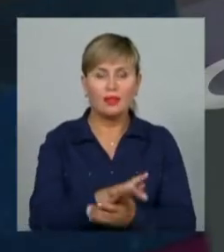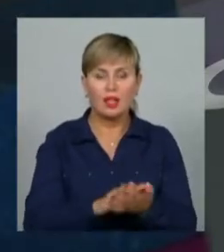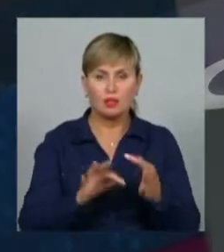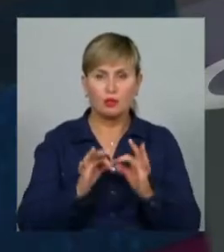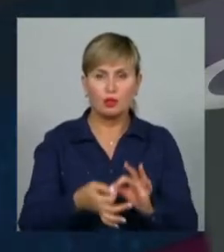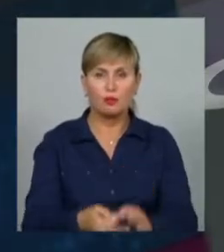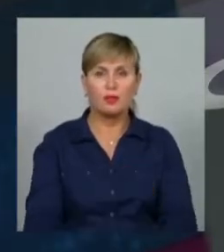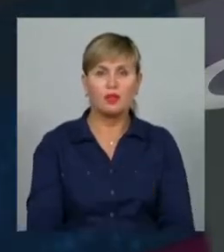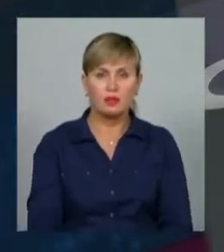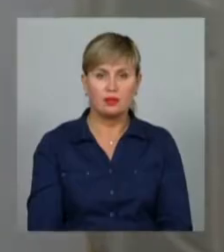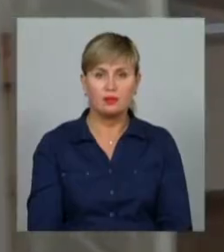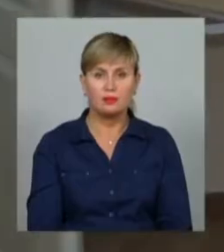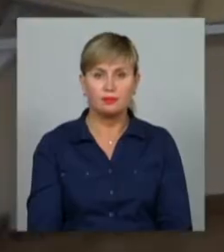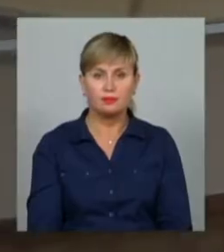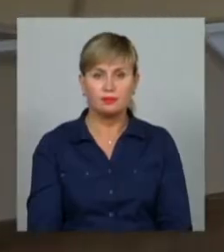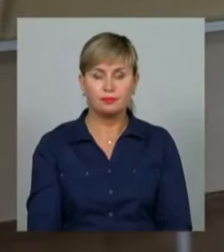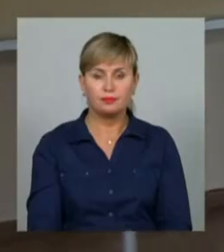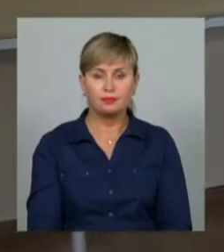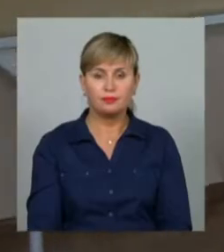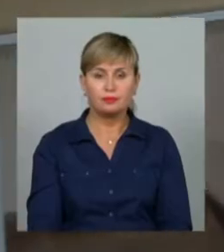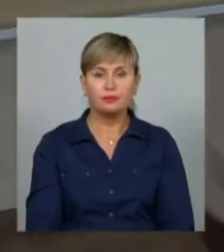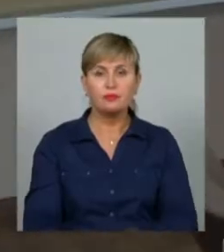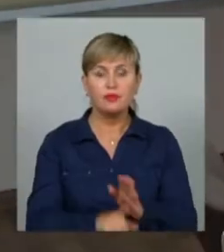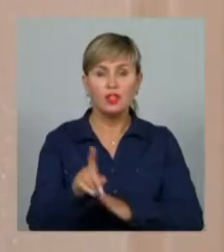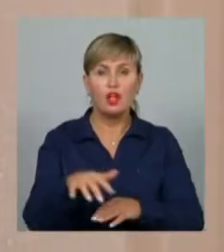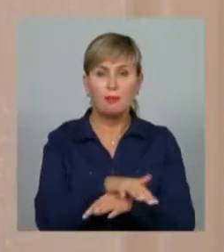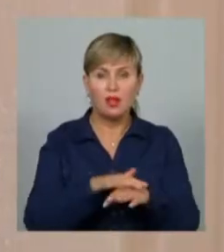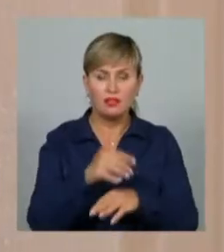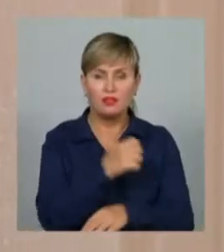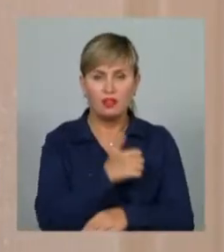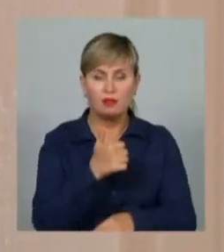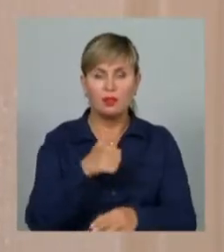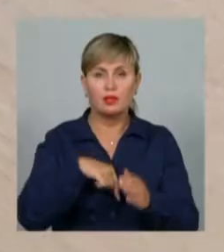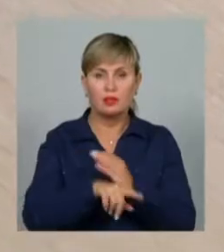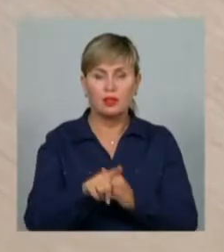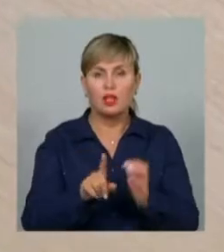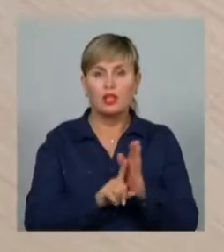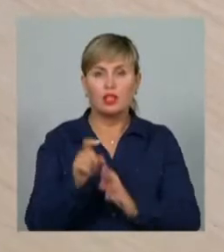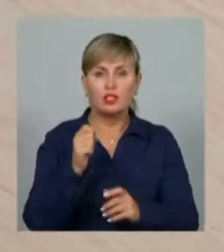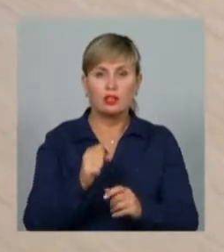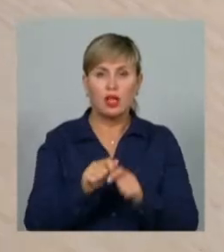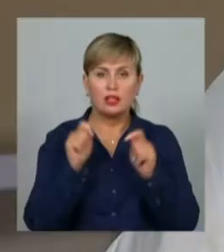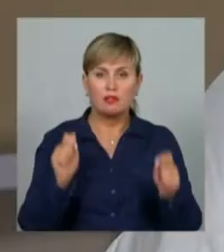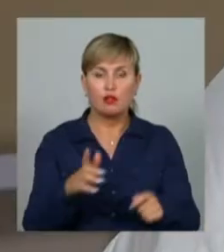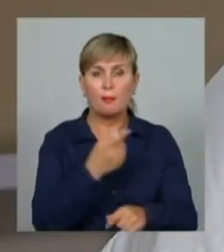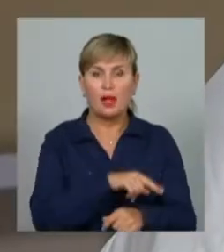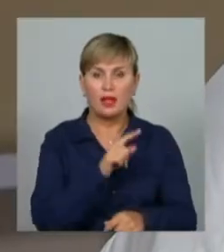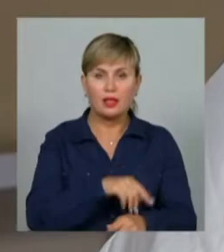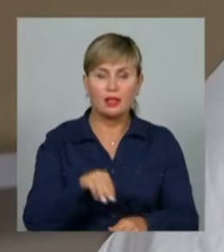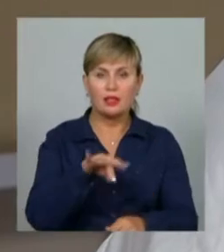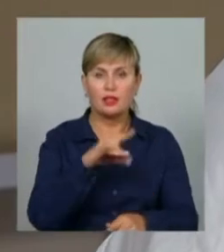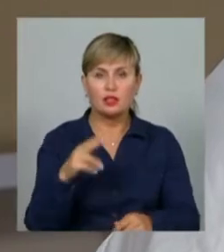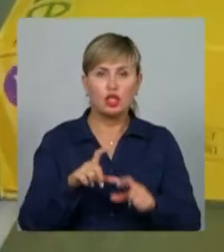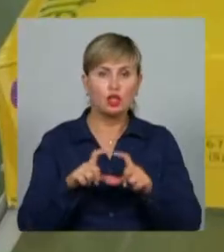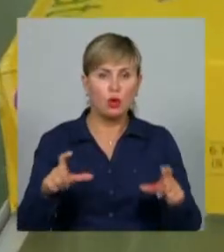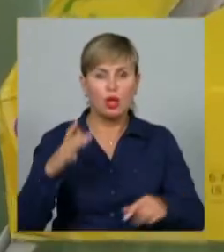Сабитова. С начала массовой вакцинации в Алматы прививочные пункты начали разворачивать в поликлиниках, ТРЦ,